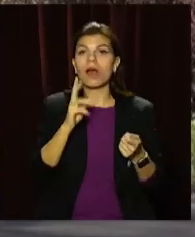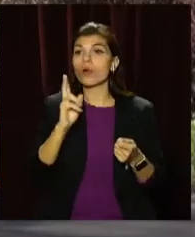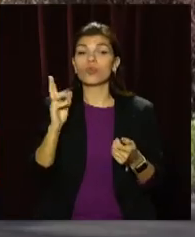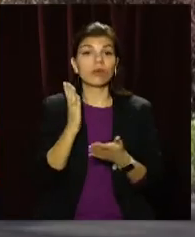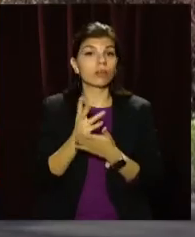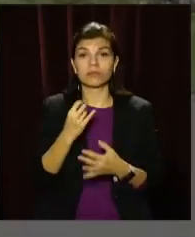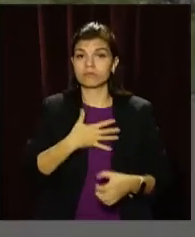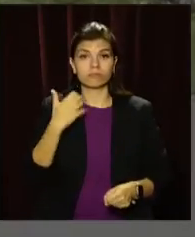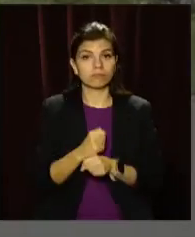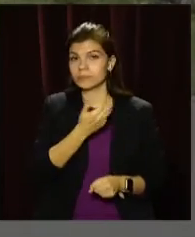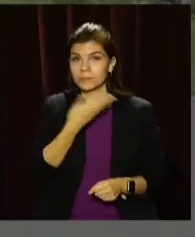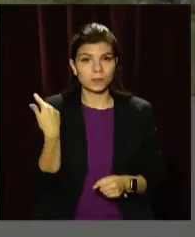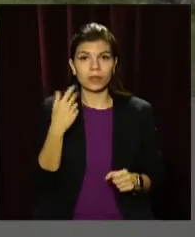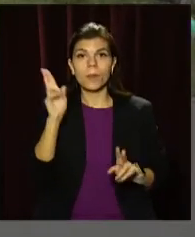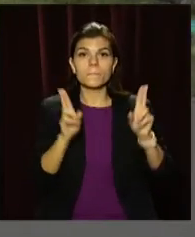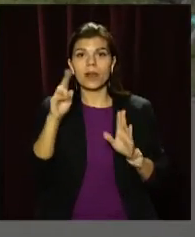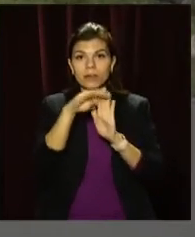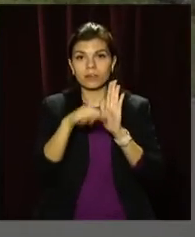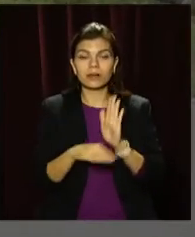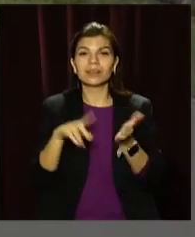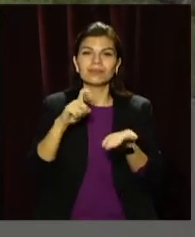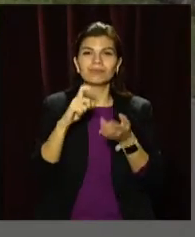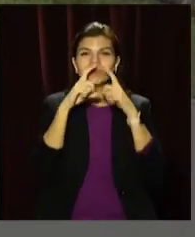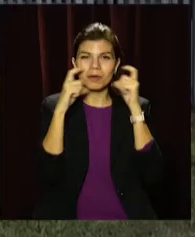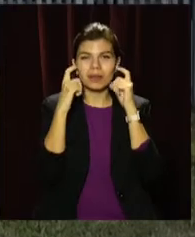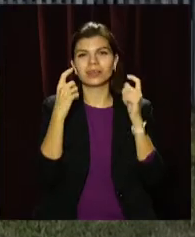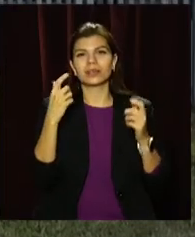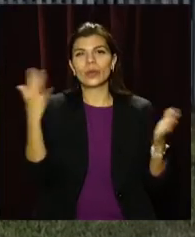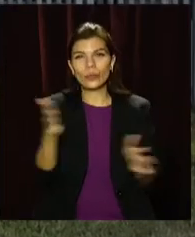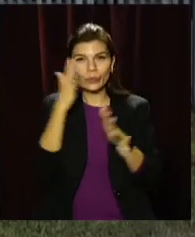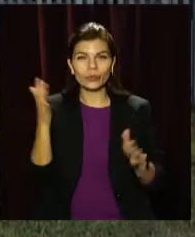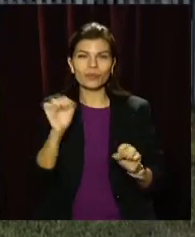дотримуються протиепідемічних норм, прописаних в постанові Кабміну.